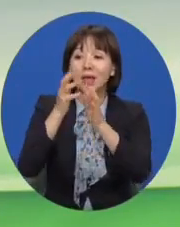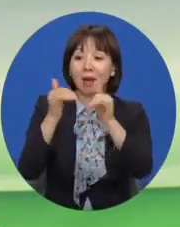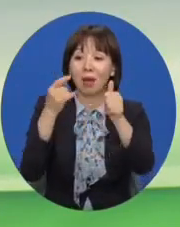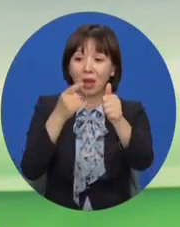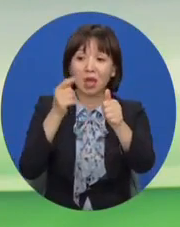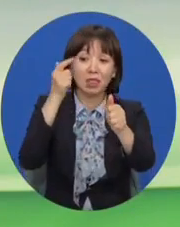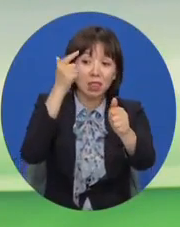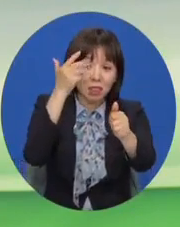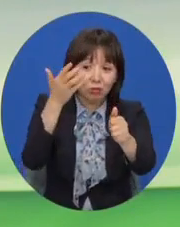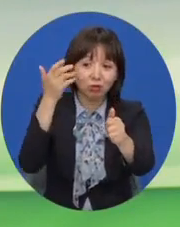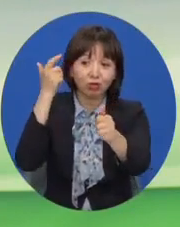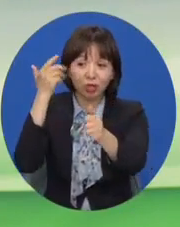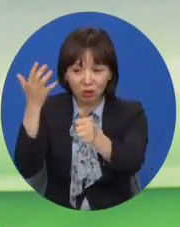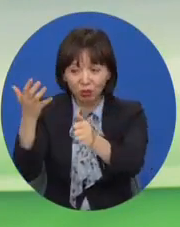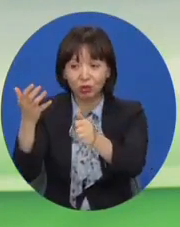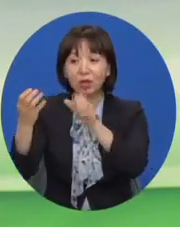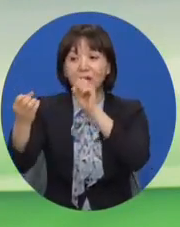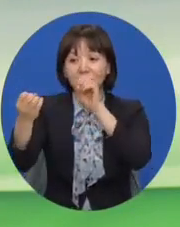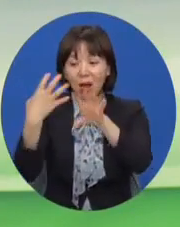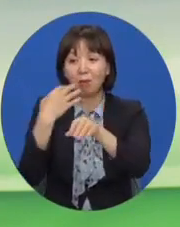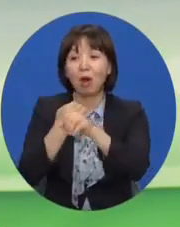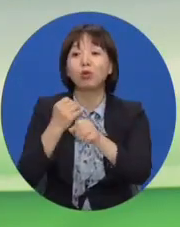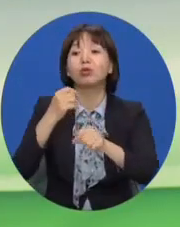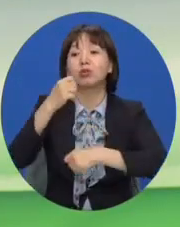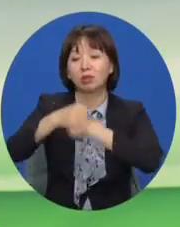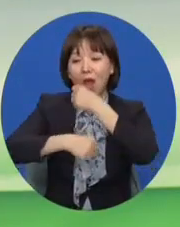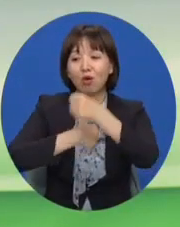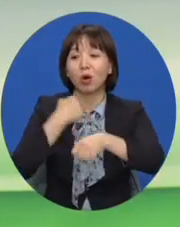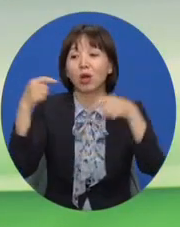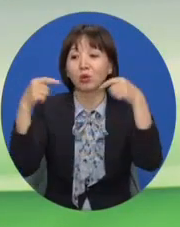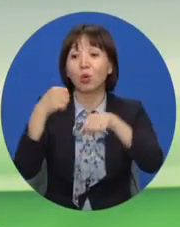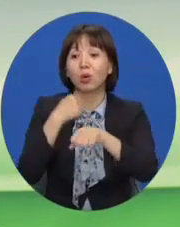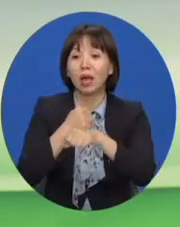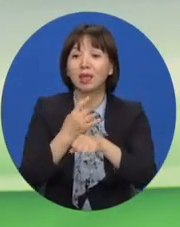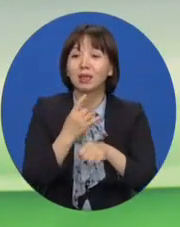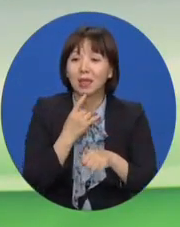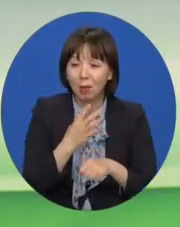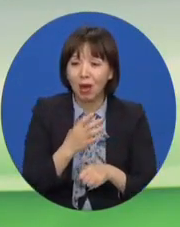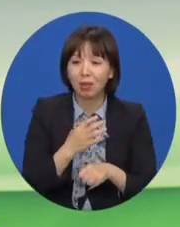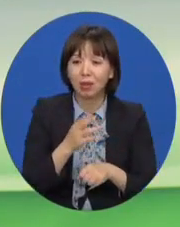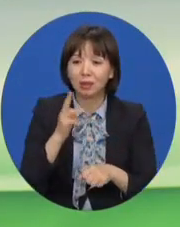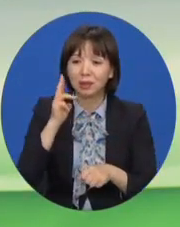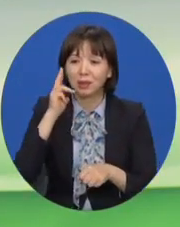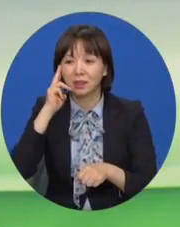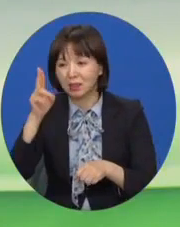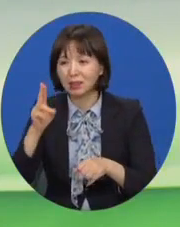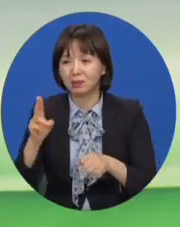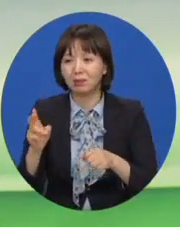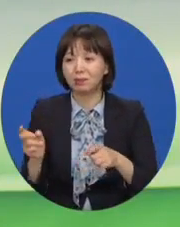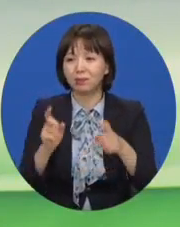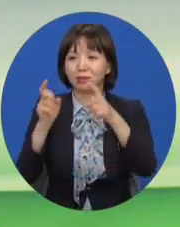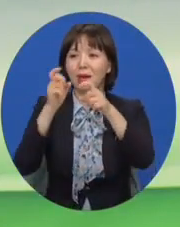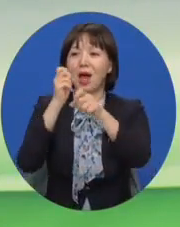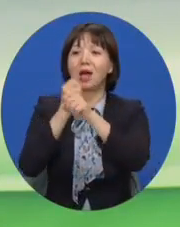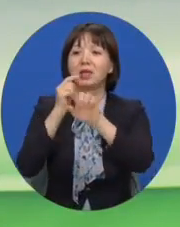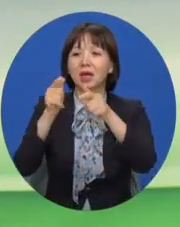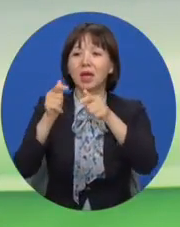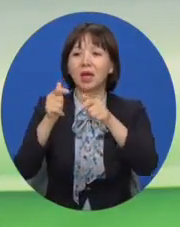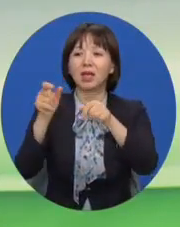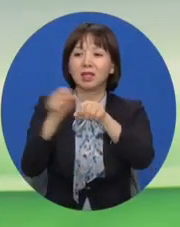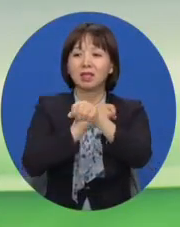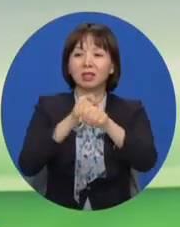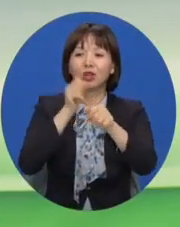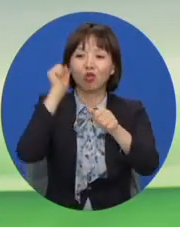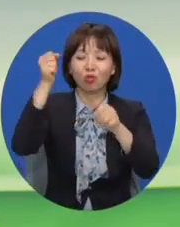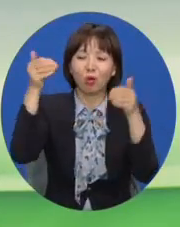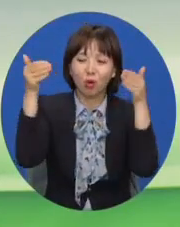질문하시고 함께 답변하시면서 자유 토론을 하시면 되겠습니다. 다만 과열되지 않도록 또 특정 후보에게 치우쳐서 질문하지